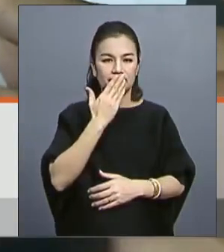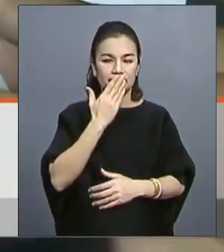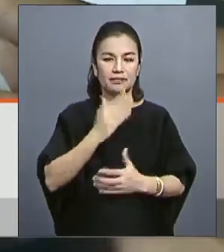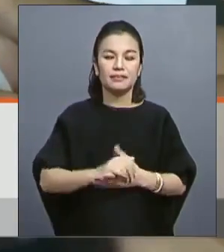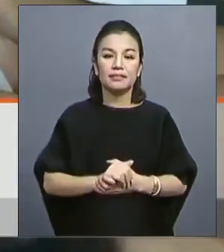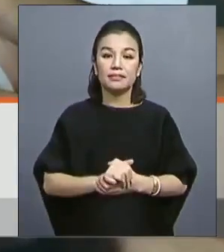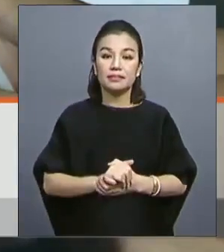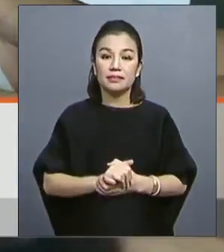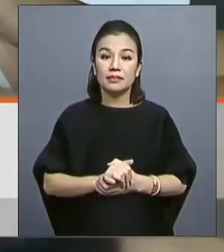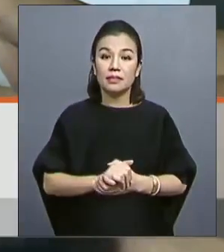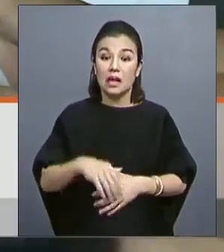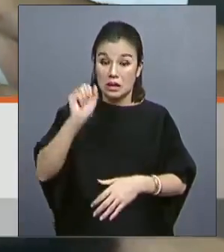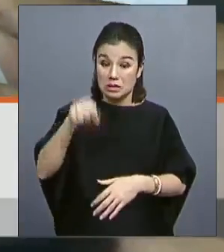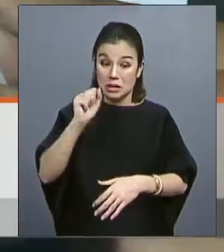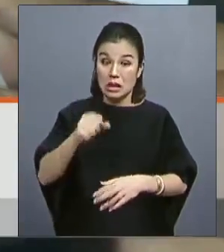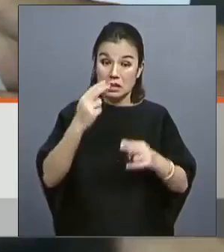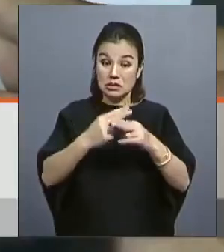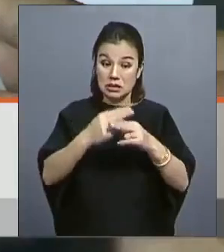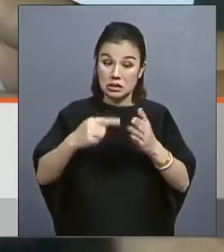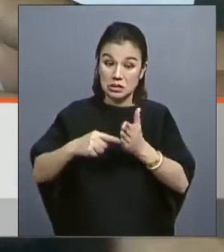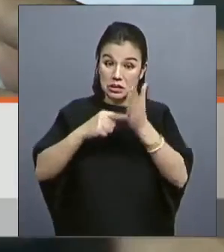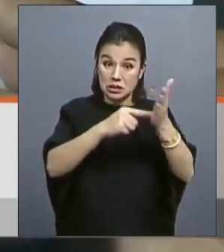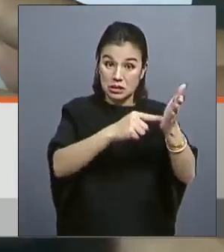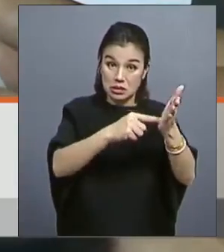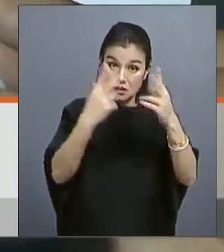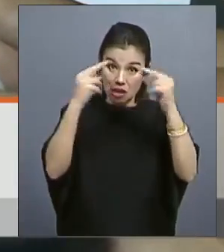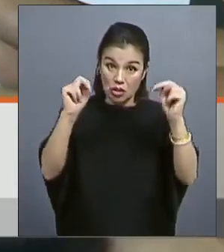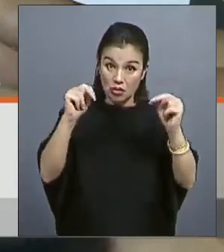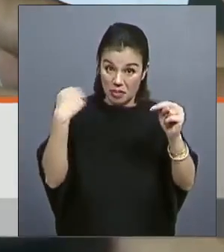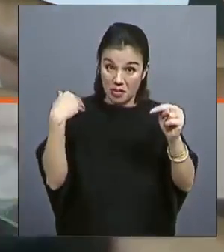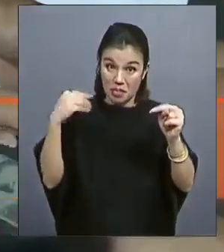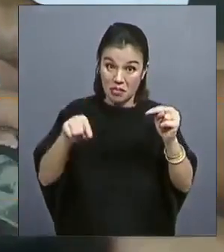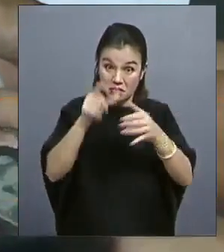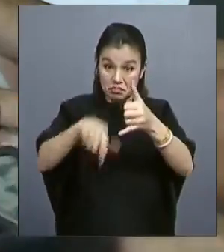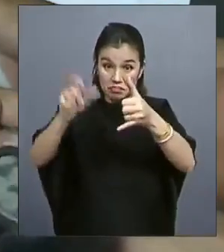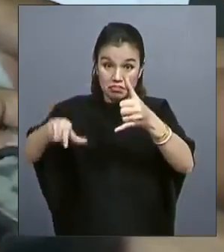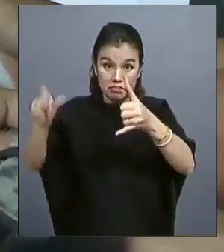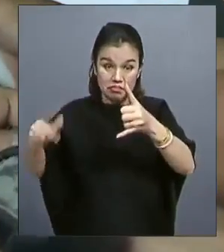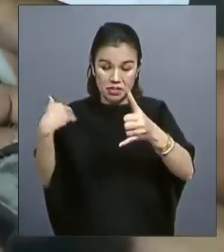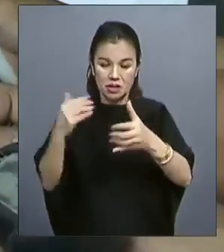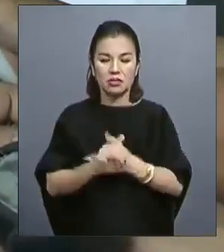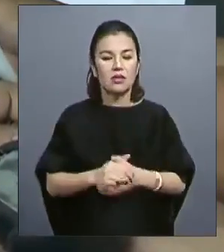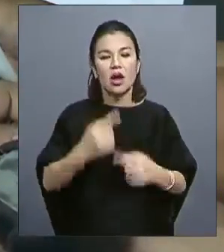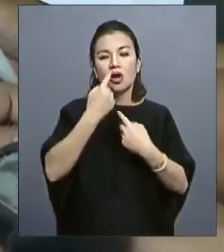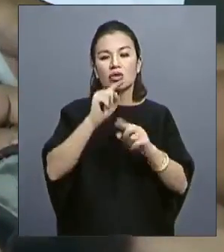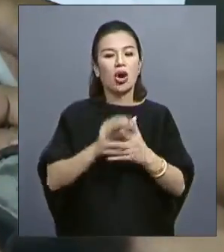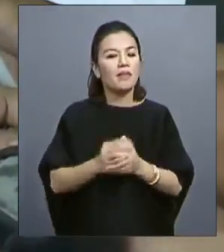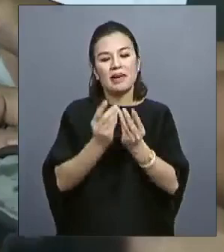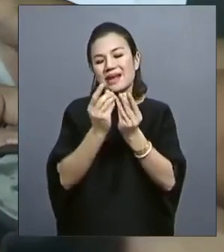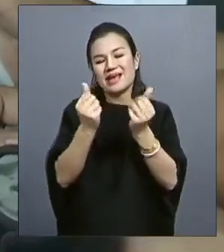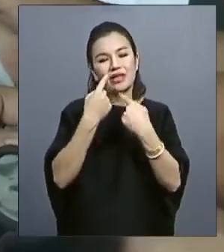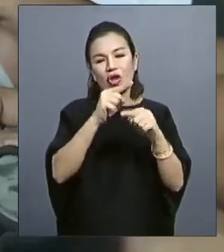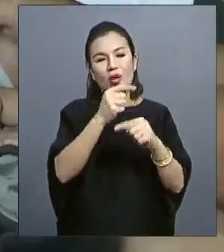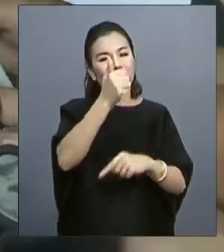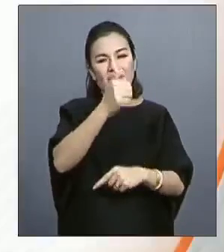คิเนนายกก่อนหน้านี้ะรายละเอียดมีอยู่ 19ปากในบัญชีระบบพยานซึ่งเราเสนอศาลไปแล้วเราไม่สามารถให้รายละเอียดได้มากกว่านี้